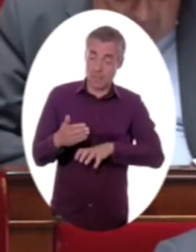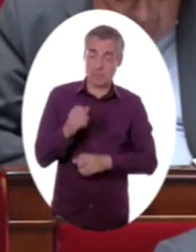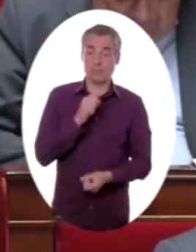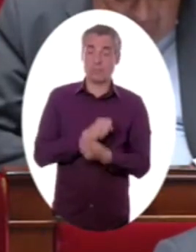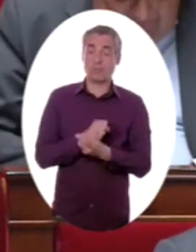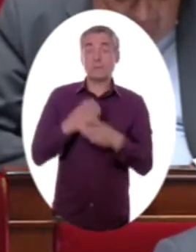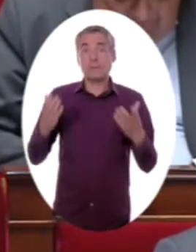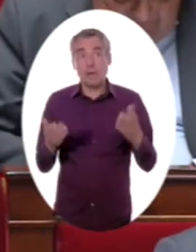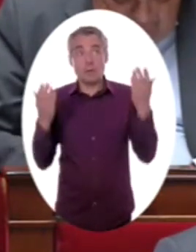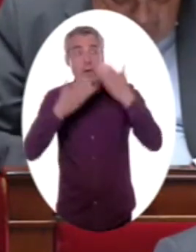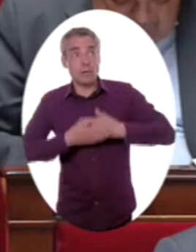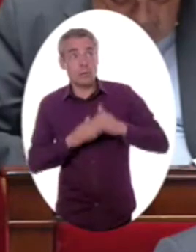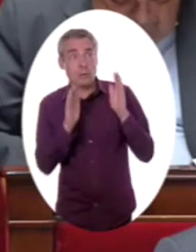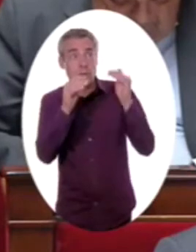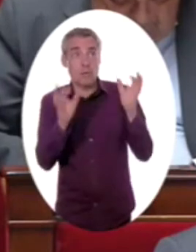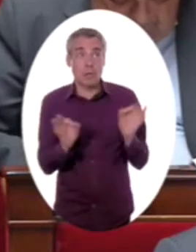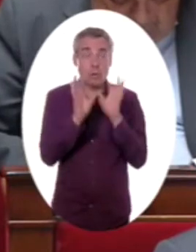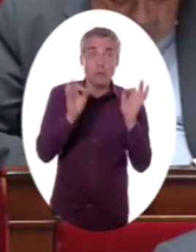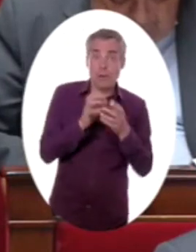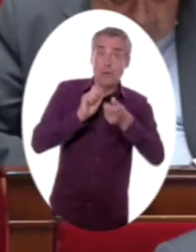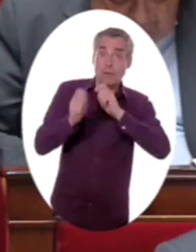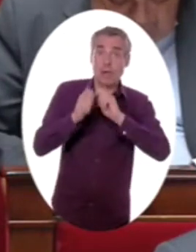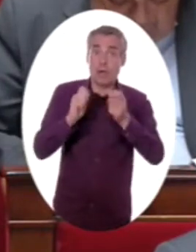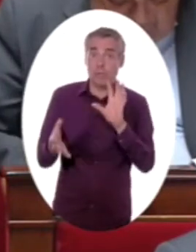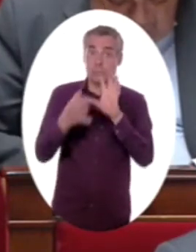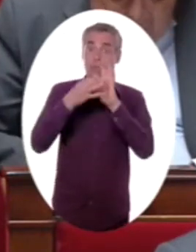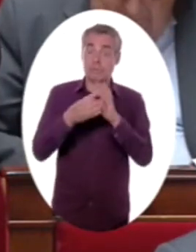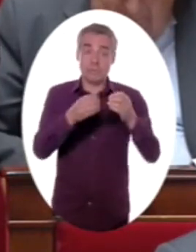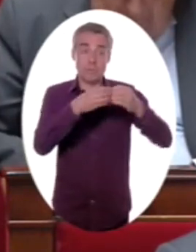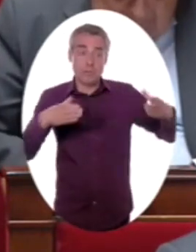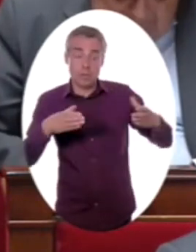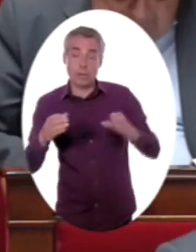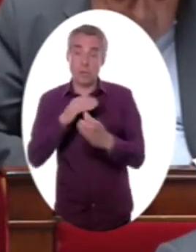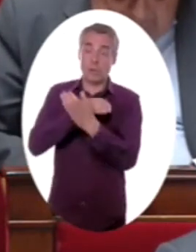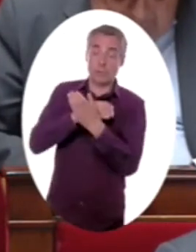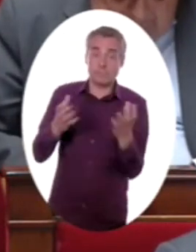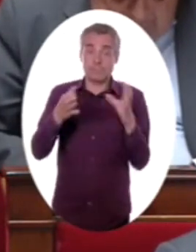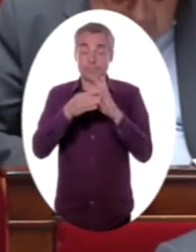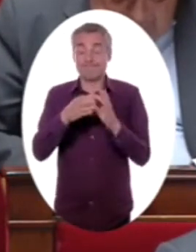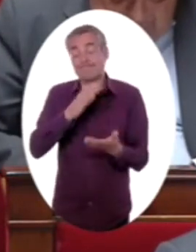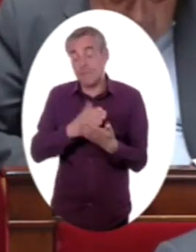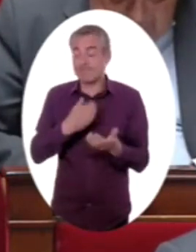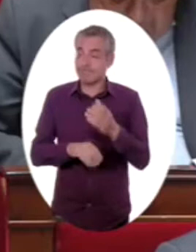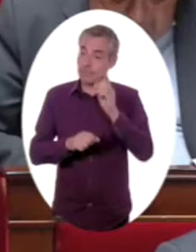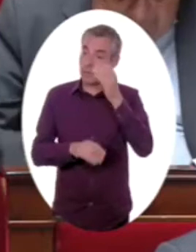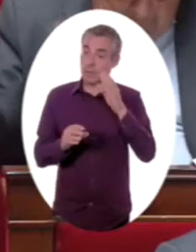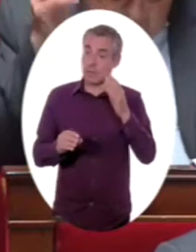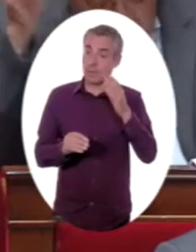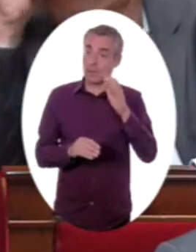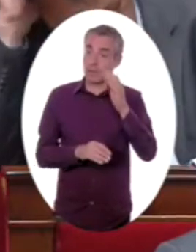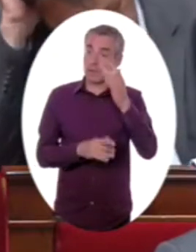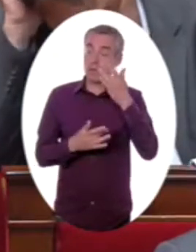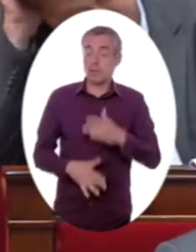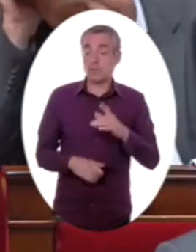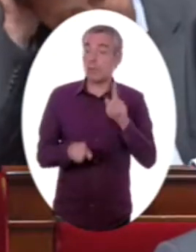de la nuit, on espérerait parfois qu'un dialogue se noue entre la majorité et l'opposition. Surtout que lorsqu'on vous oppose un argument